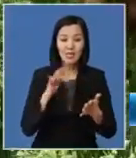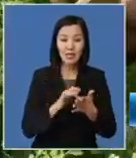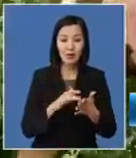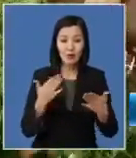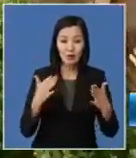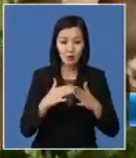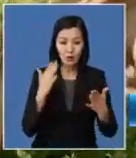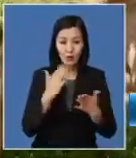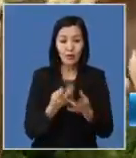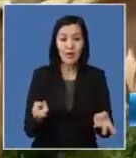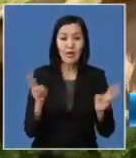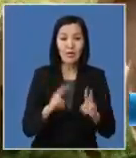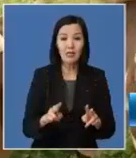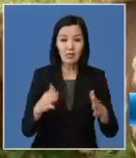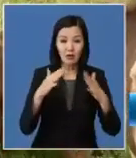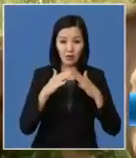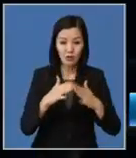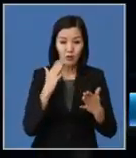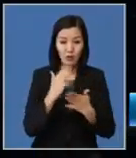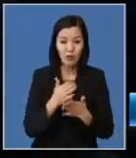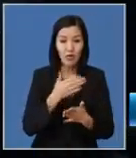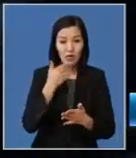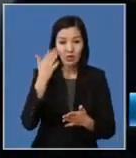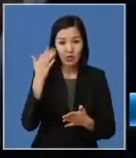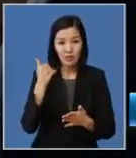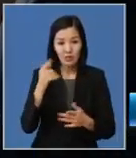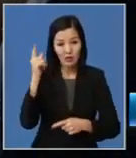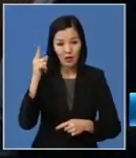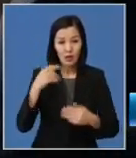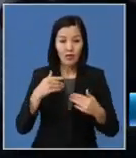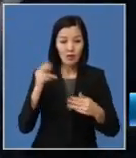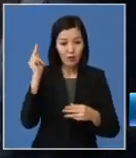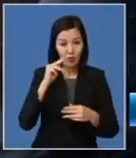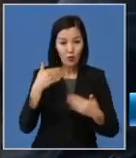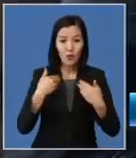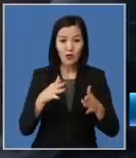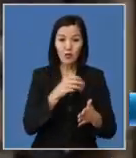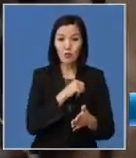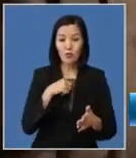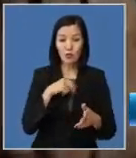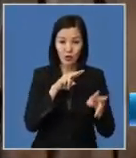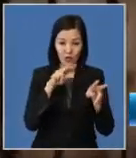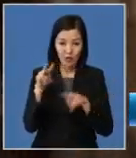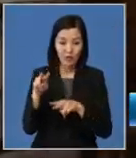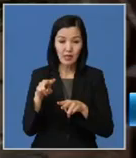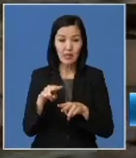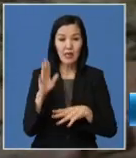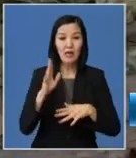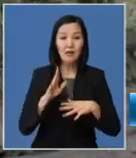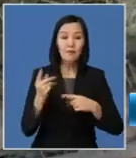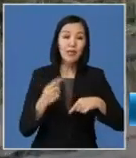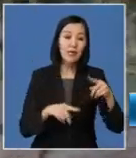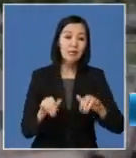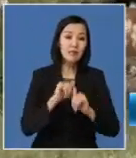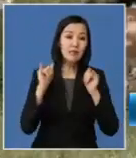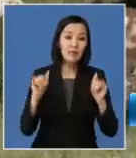отыр. Қалғандарын қыстауға жіберген, жазға салым оқу аяқталғанда өзі барып бағады. Болашақта осы кәсібін дамытып,